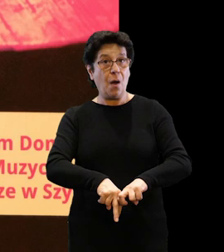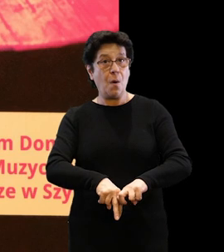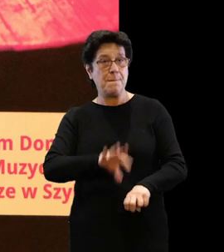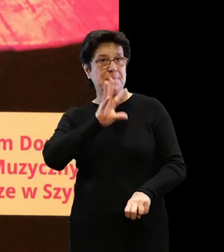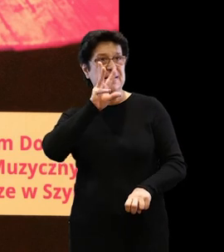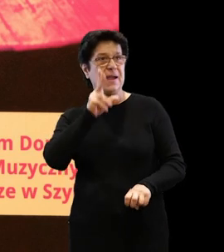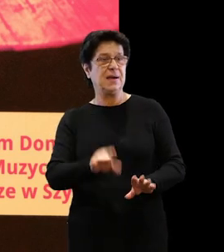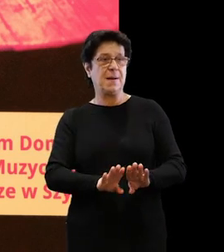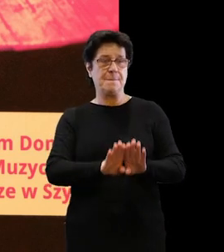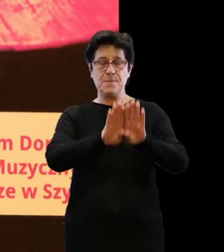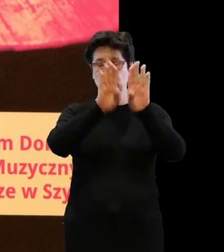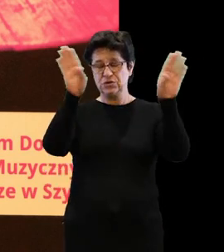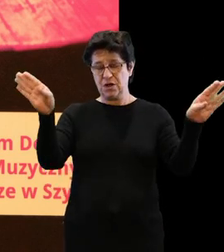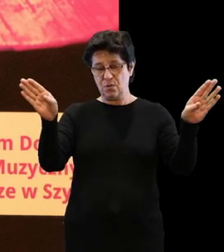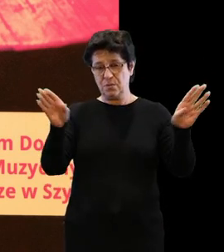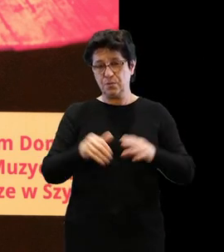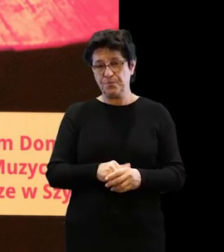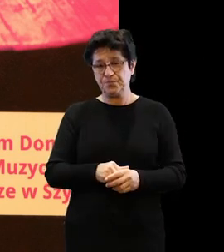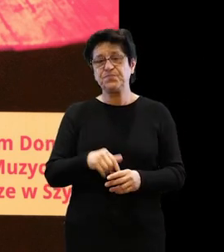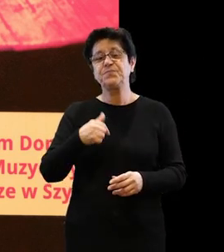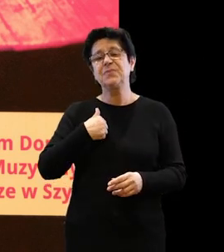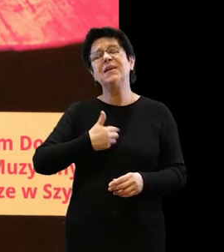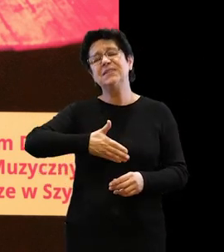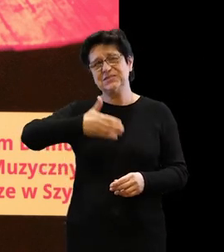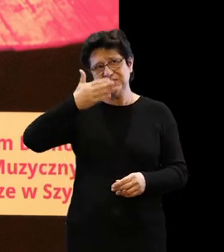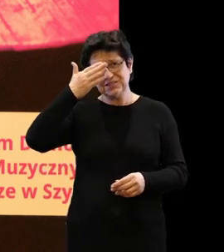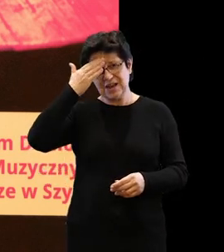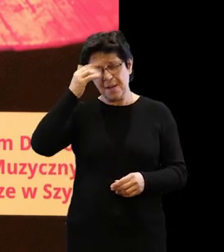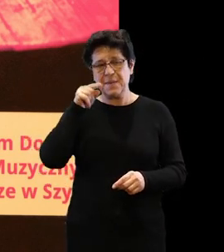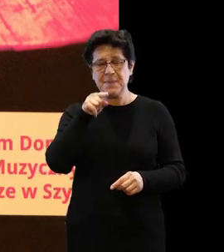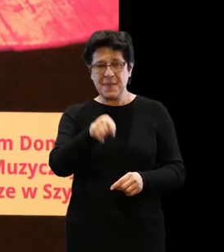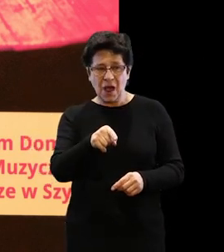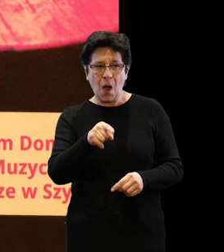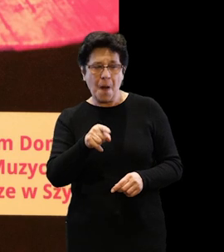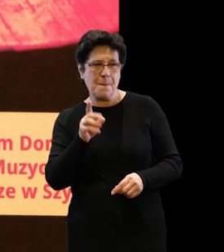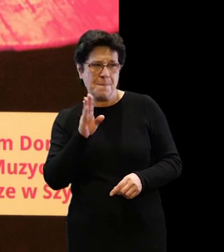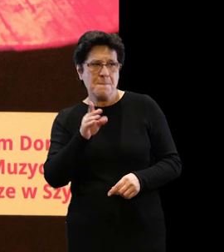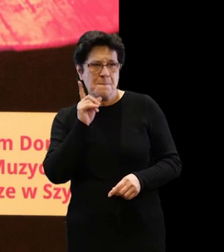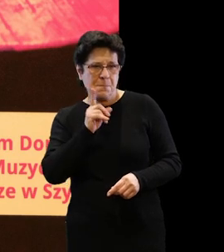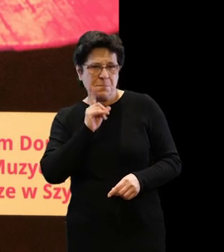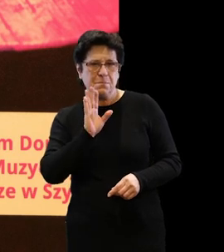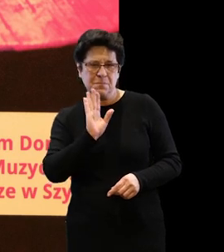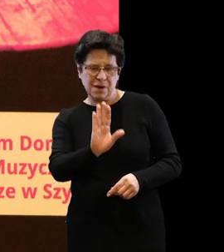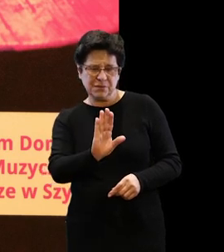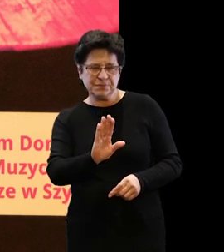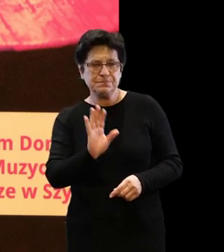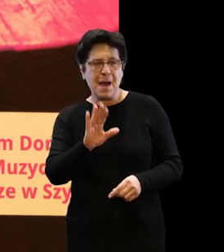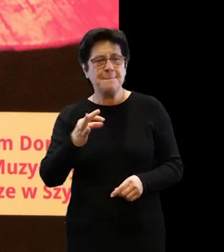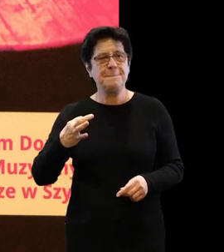wstęp służy ku temu żeby powiedzieć że znam tego pana Wojciecha Jachimowicza który ma taki prywatny